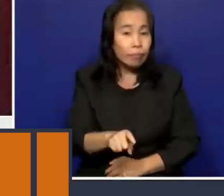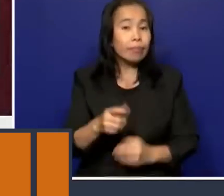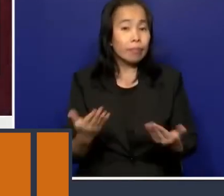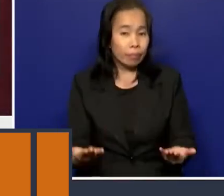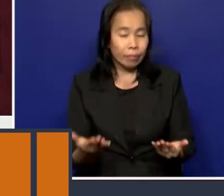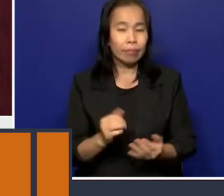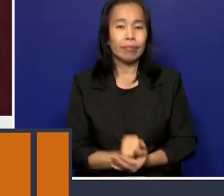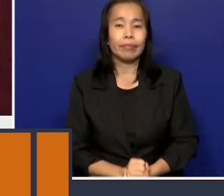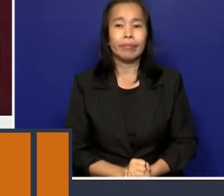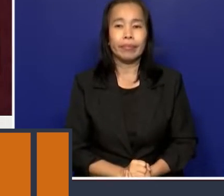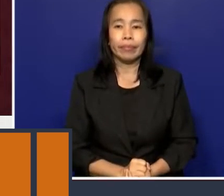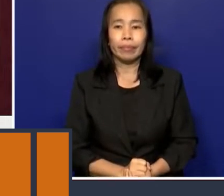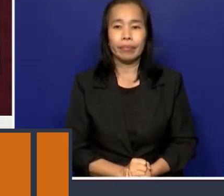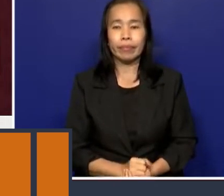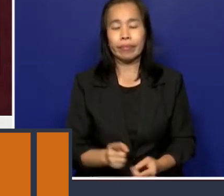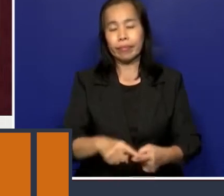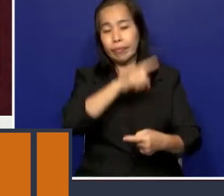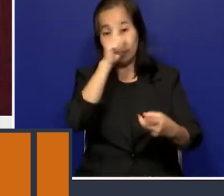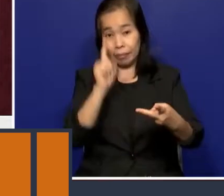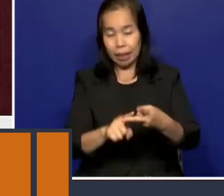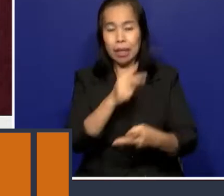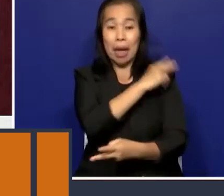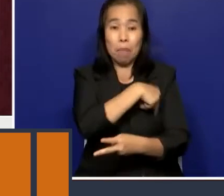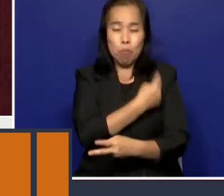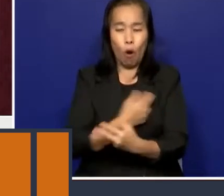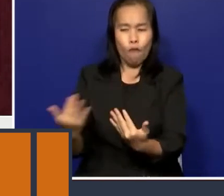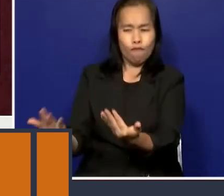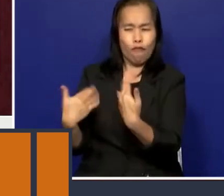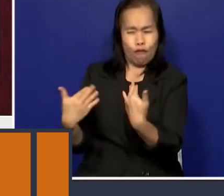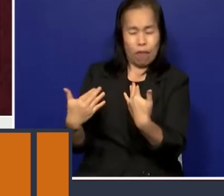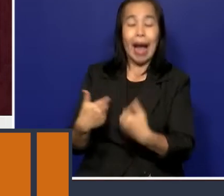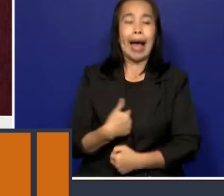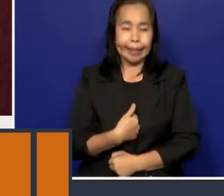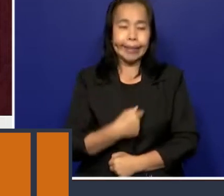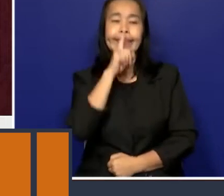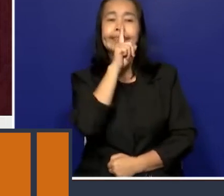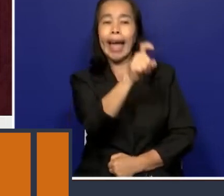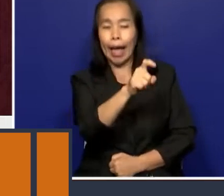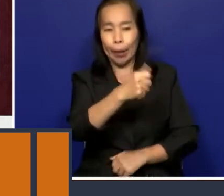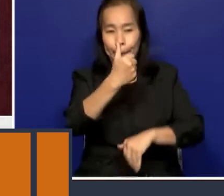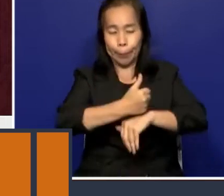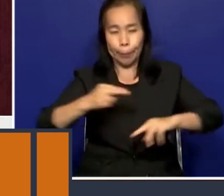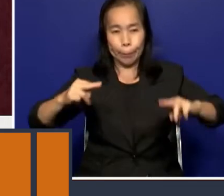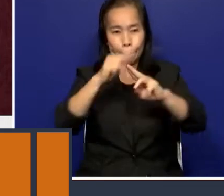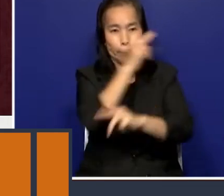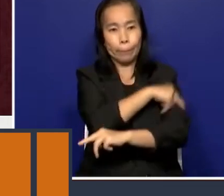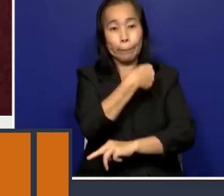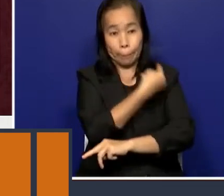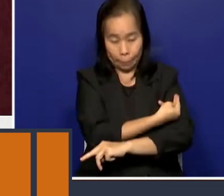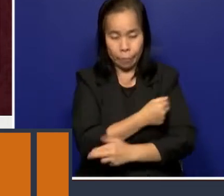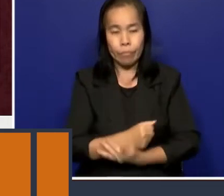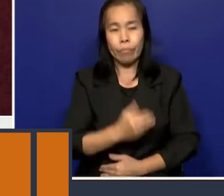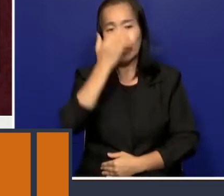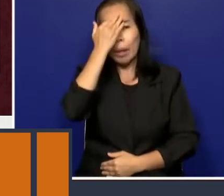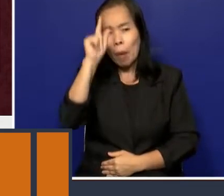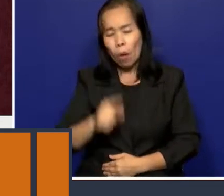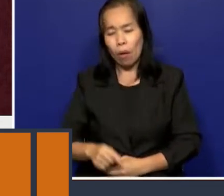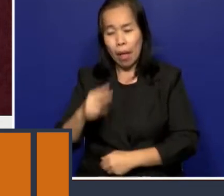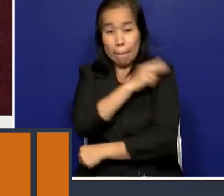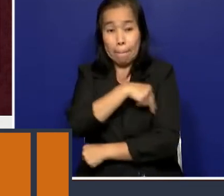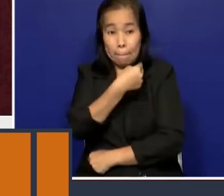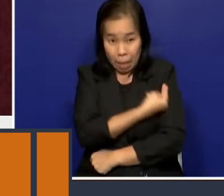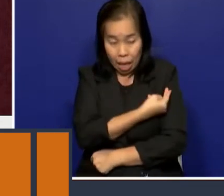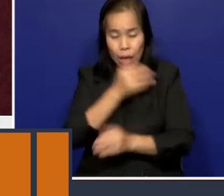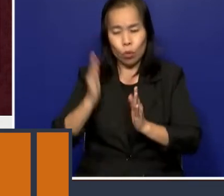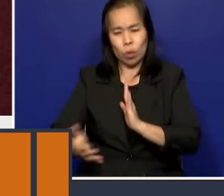อีกเรื่องที่คุณหมอไลทานฝากผมมาถามนายลทินกางสัภาเพรแทยและผู้เชี่ยวชาญกลมนึงได้เคยไปเสนอแ่